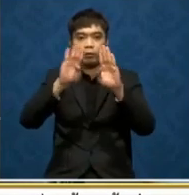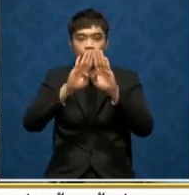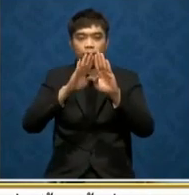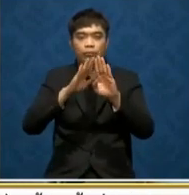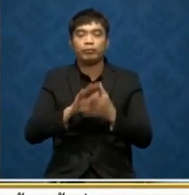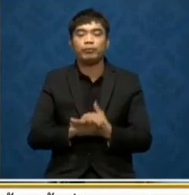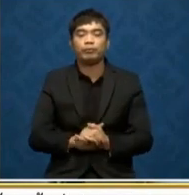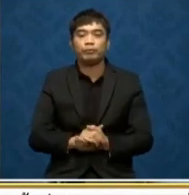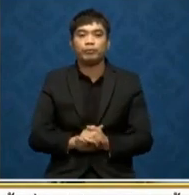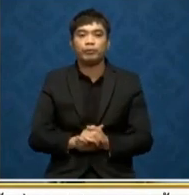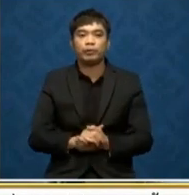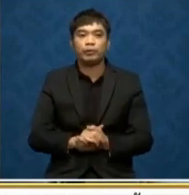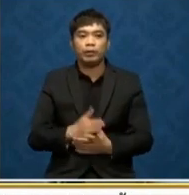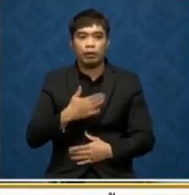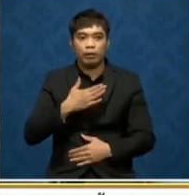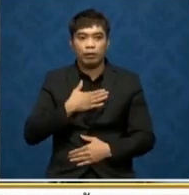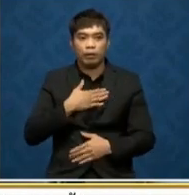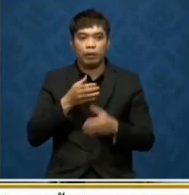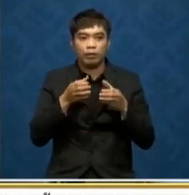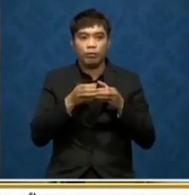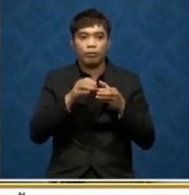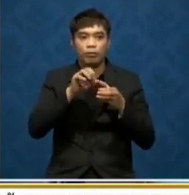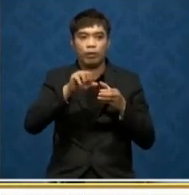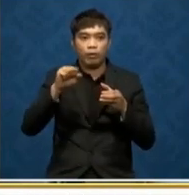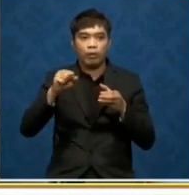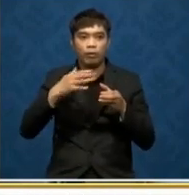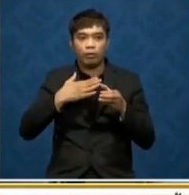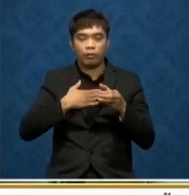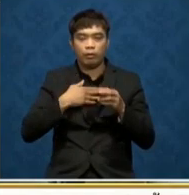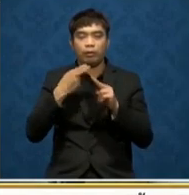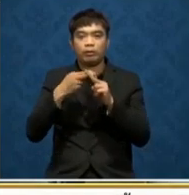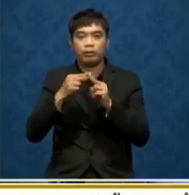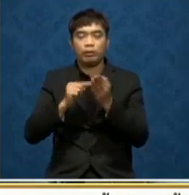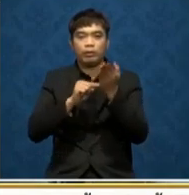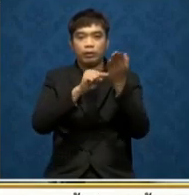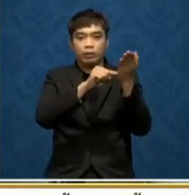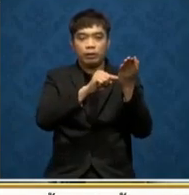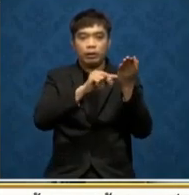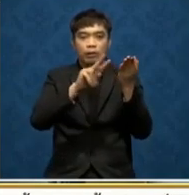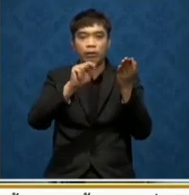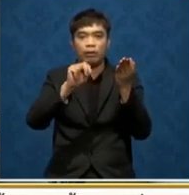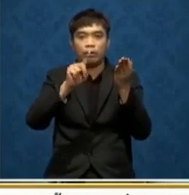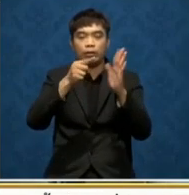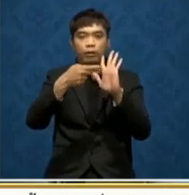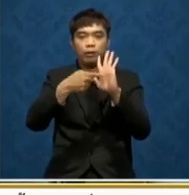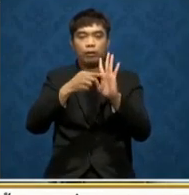าครับในสัดส่วนของพรรคชาติไทยพัฒนากับผมขอเสนอท่านณัฐวุฒิประเสริฐสุวรรณครับ